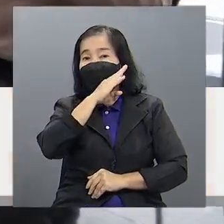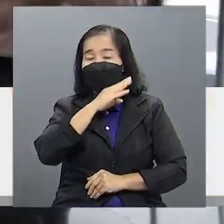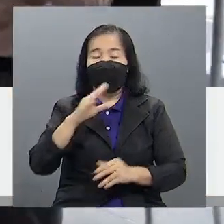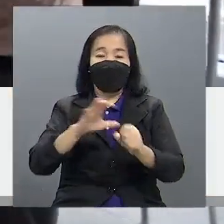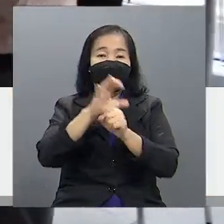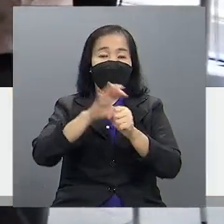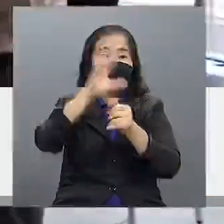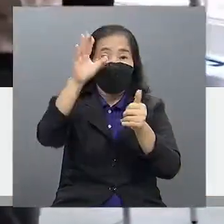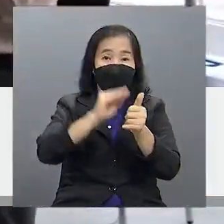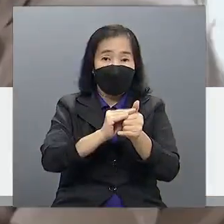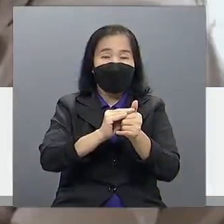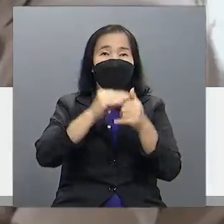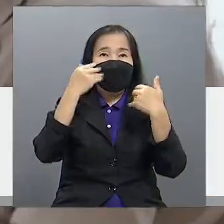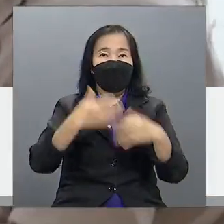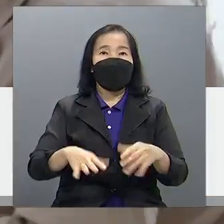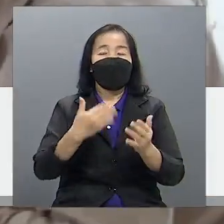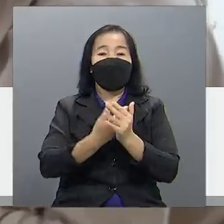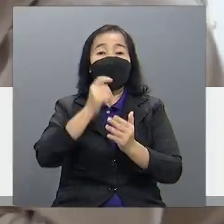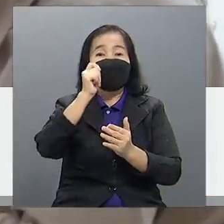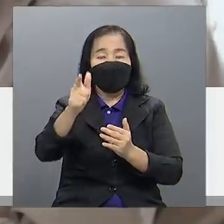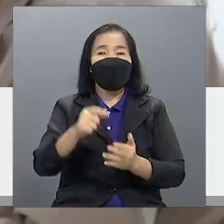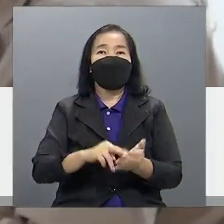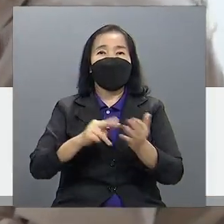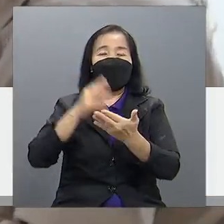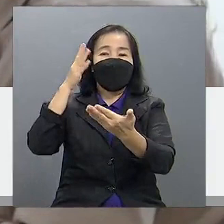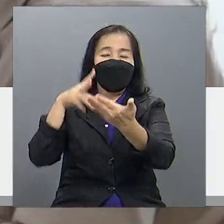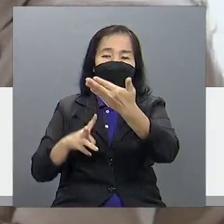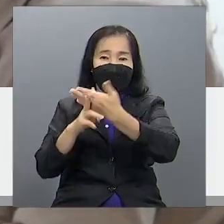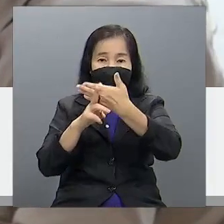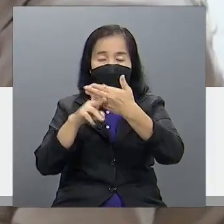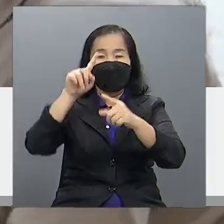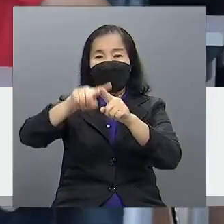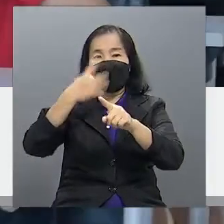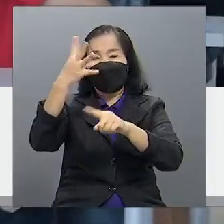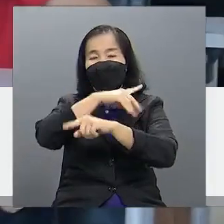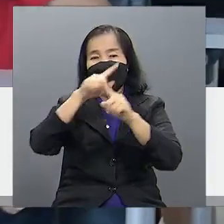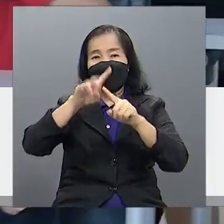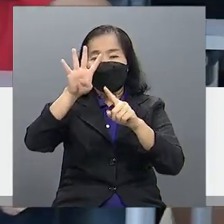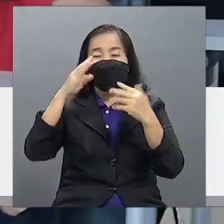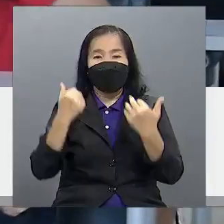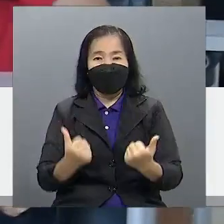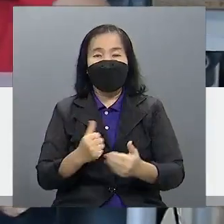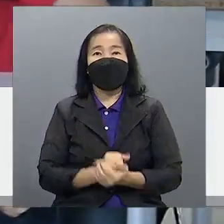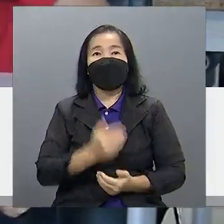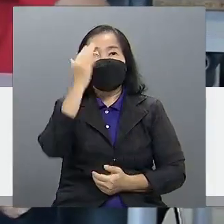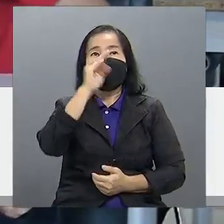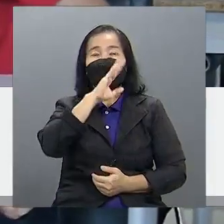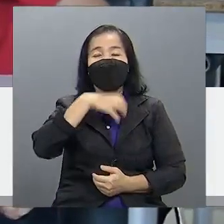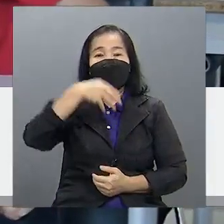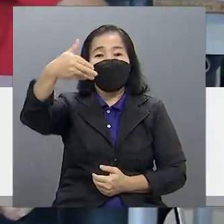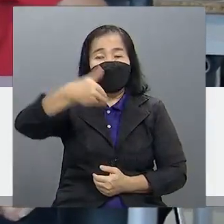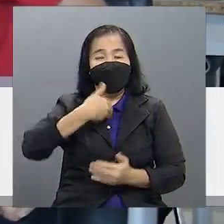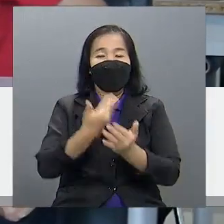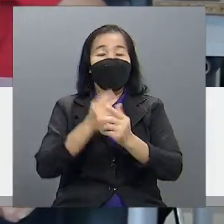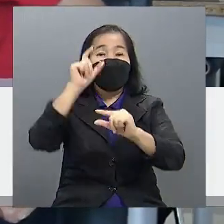สินไหมผ่านบริษัทภายในวันที่ 4เมษายนปี 2565นี้หากต้องการยื่นขอสินไหมชดเชยสามารถดำเนิน